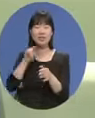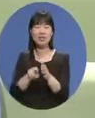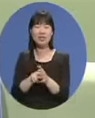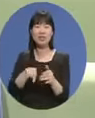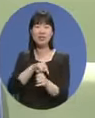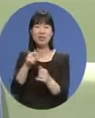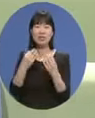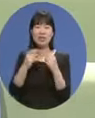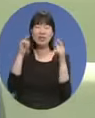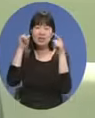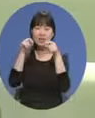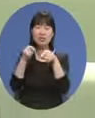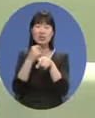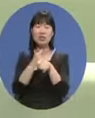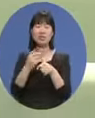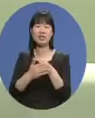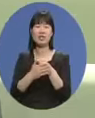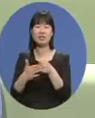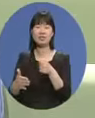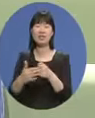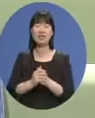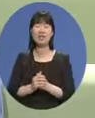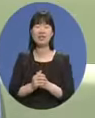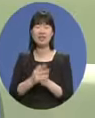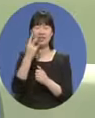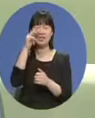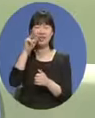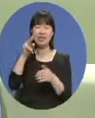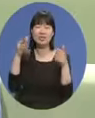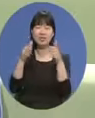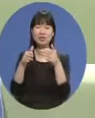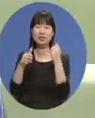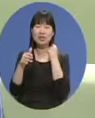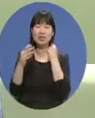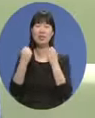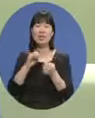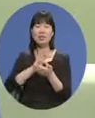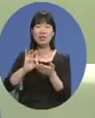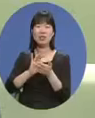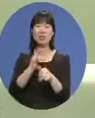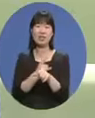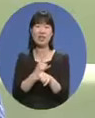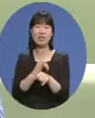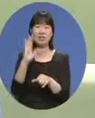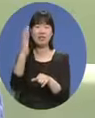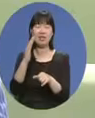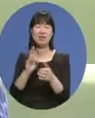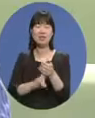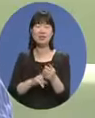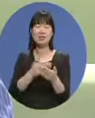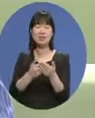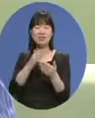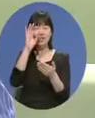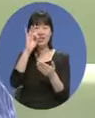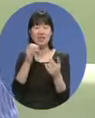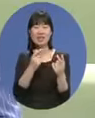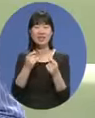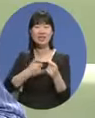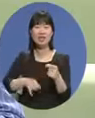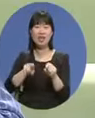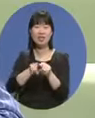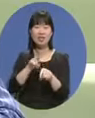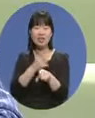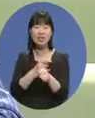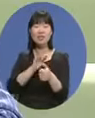주의를 많이 기울여야 되거든요. 그래서 시각적 주의력을 상당히 많이 활용을 해야 됩니다. 그래서 숨은 그림 찾기를 같이 자녀분과 하는